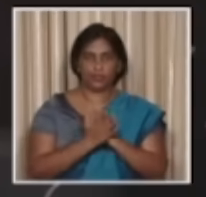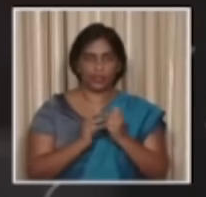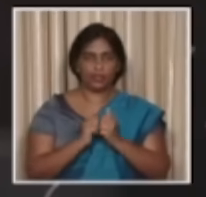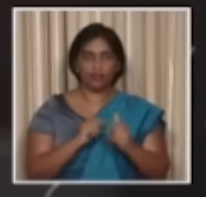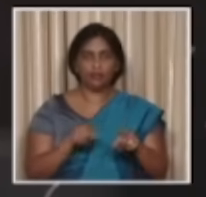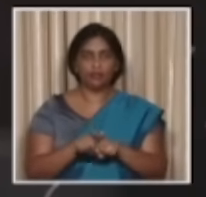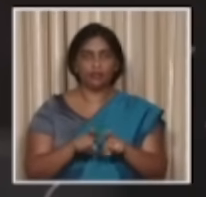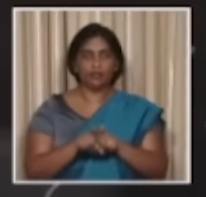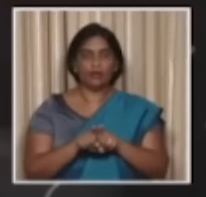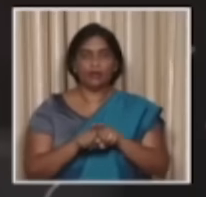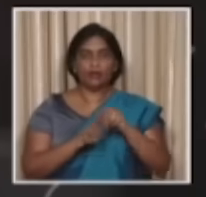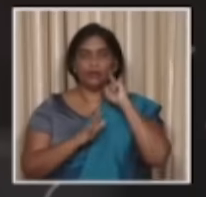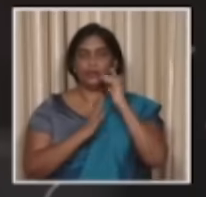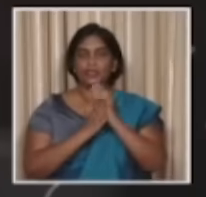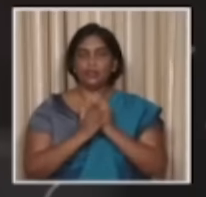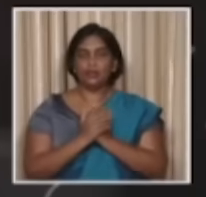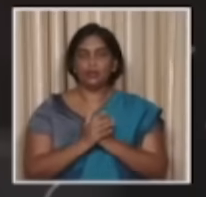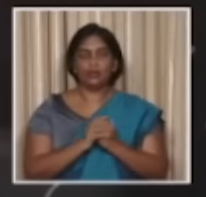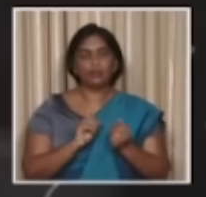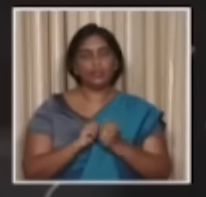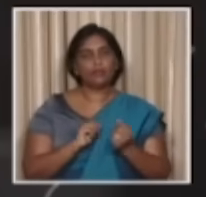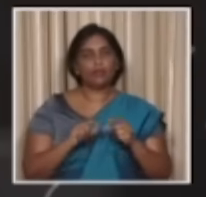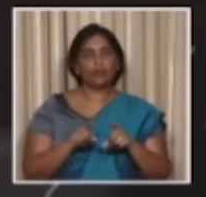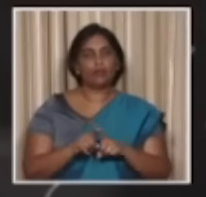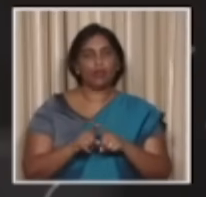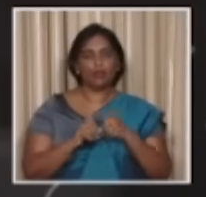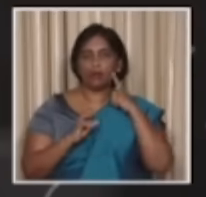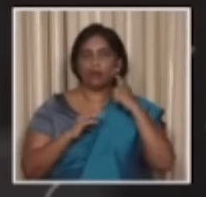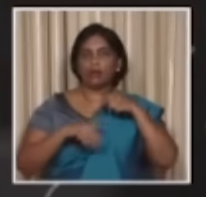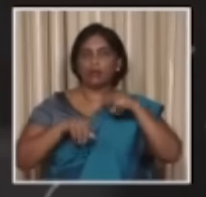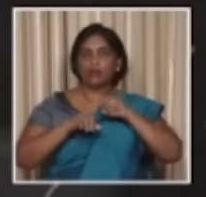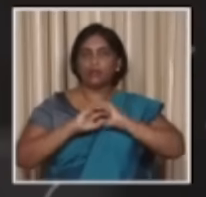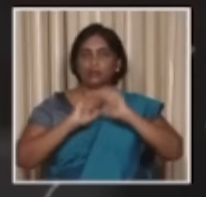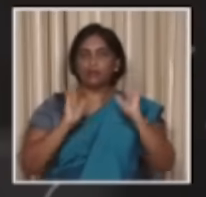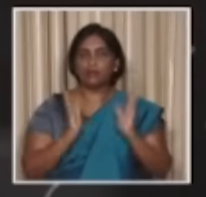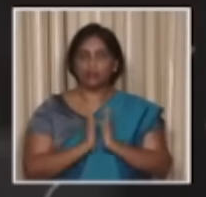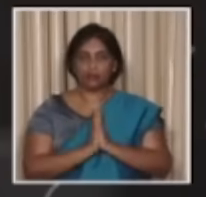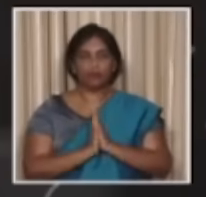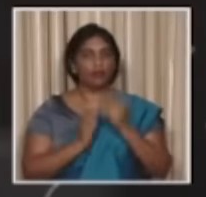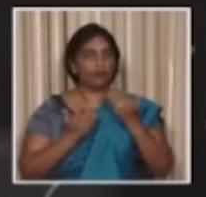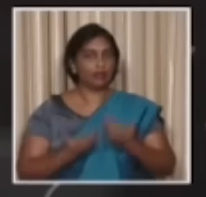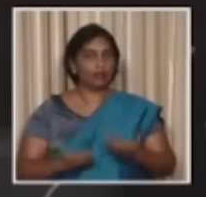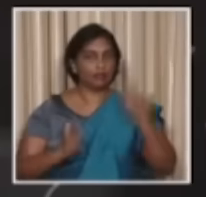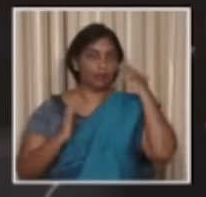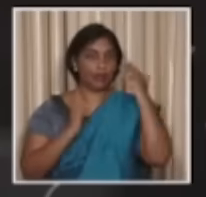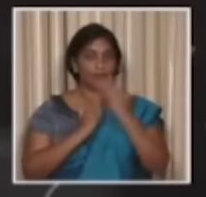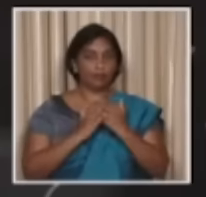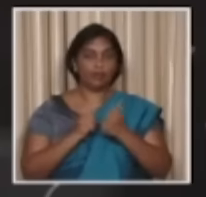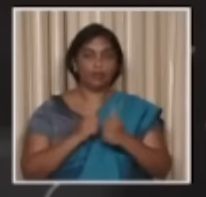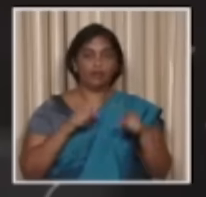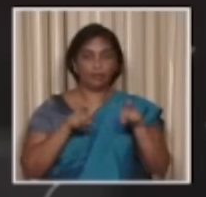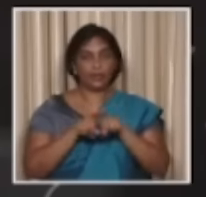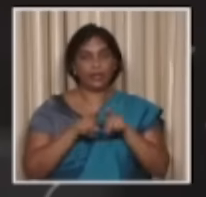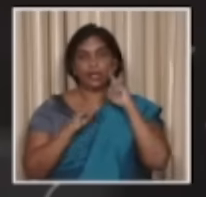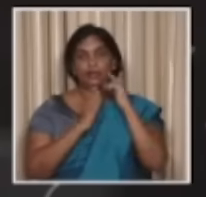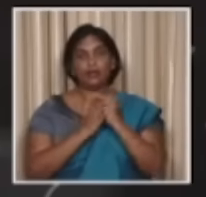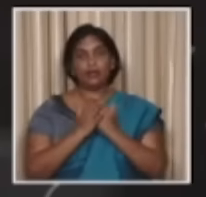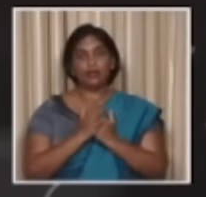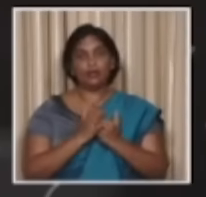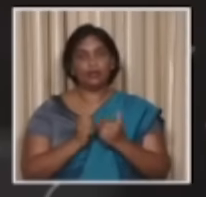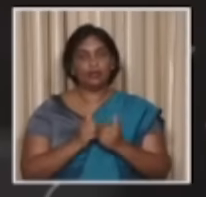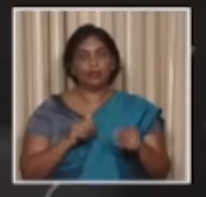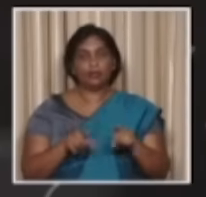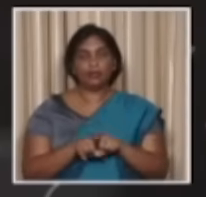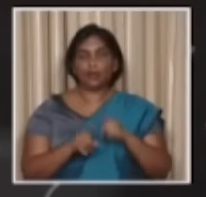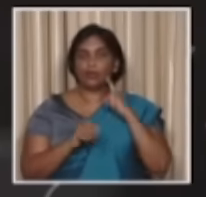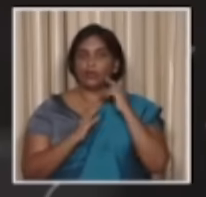හින්දා ජනතාව අතර. වර්තමානයේ ඖෂධවල ගුණාත්මකභාවය ගැන විශාල ප්‍රශ්න ඇති වෙමින් පවතිනවා.